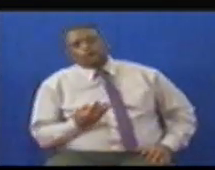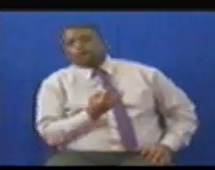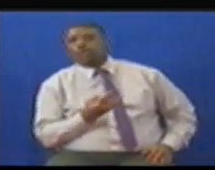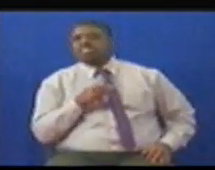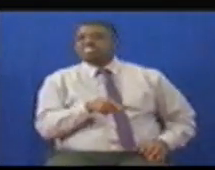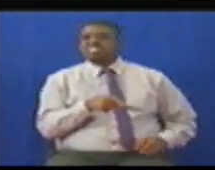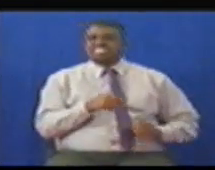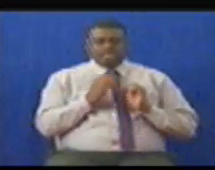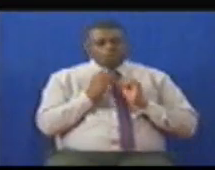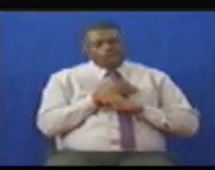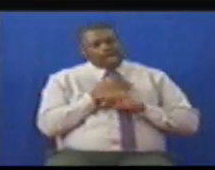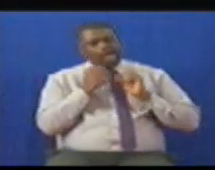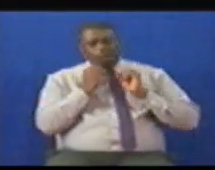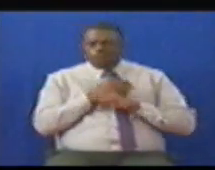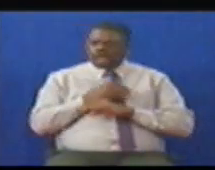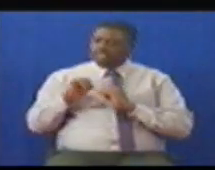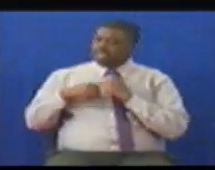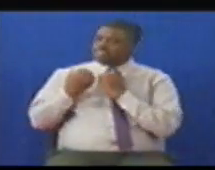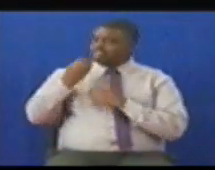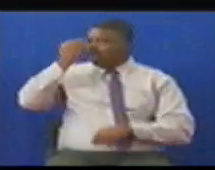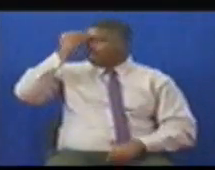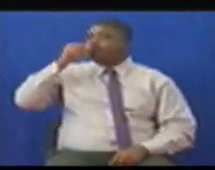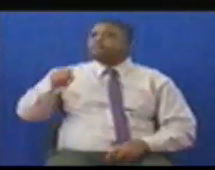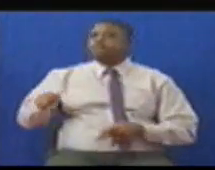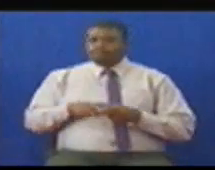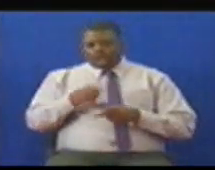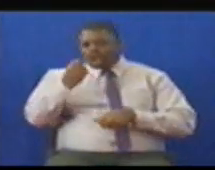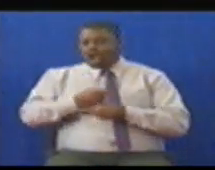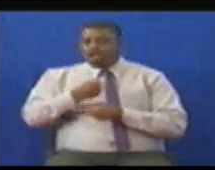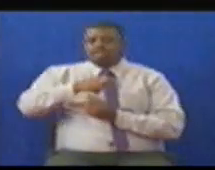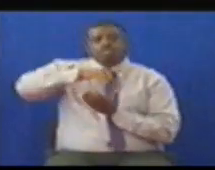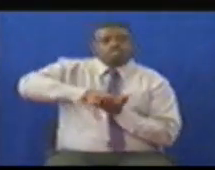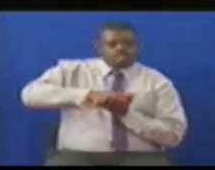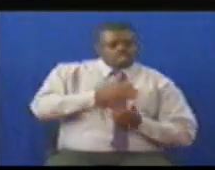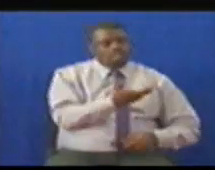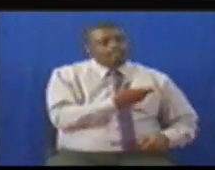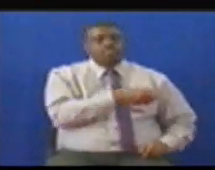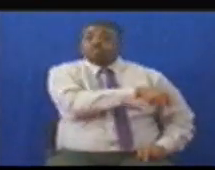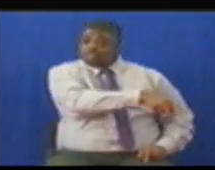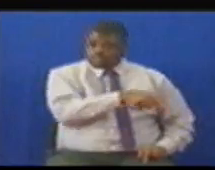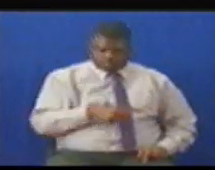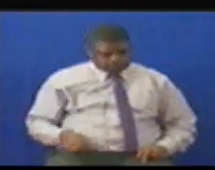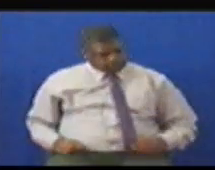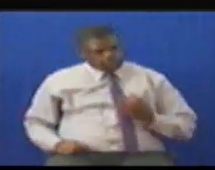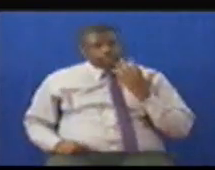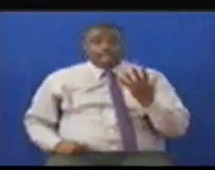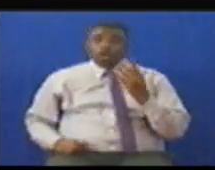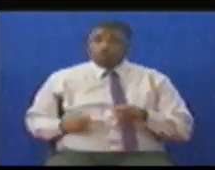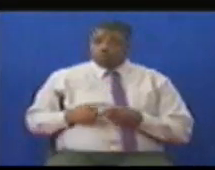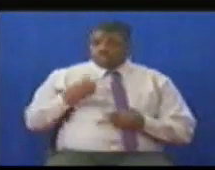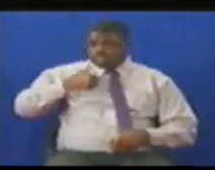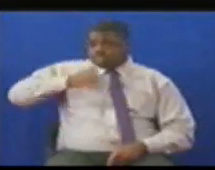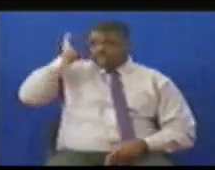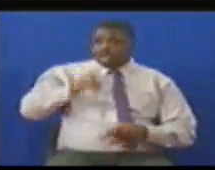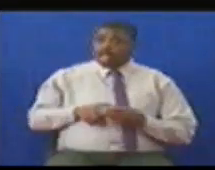ikilalamikiwa kushamiri katika taasisi za elimu, sehemu za kazi na maeneo mengine ya jamii. Tano, serikali ihakikisha